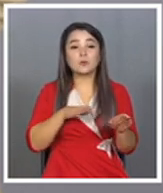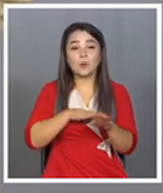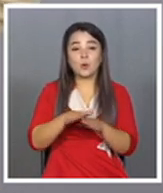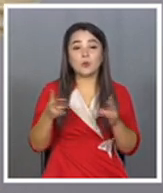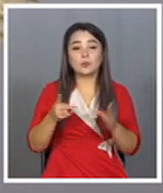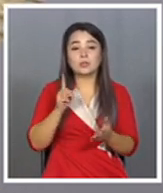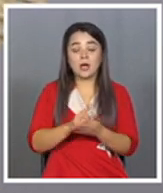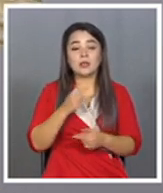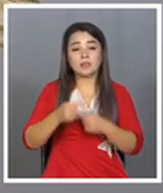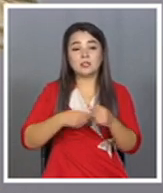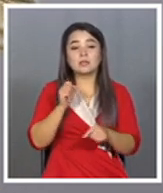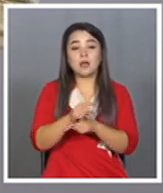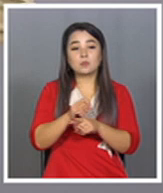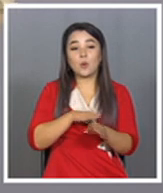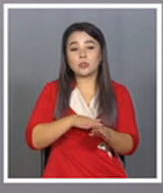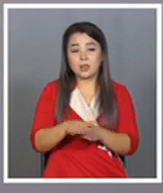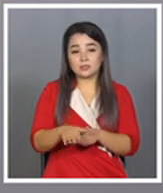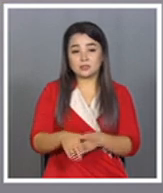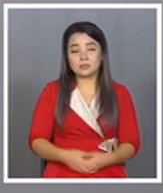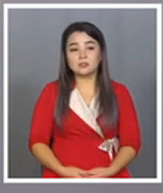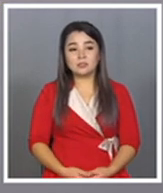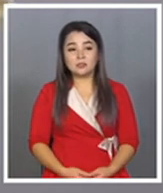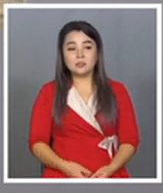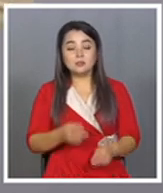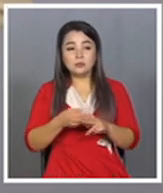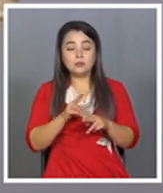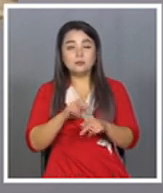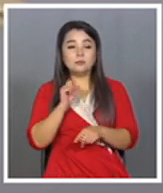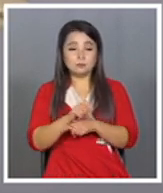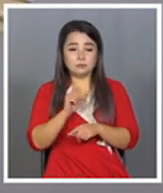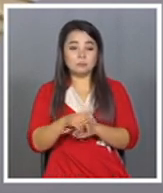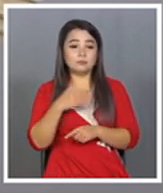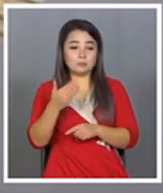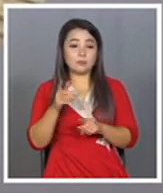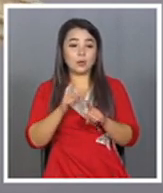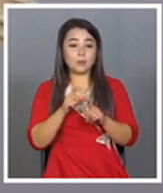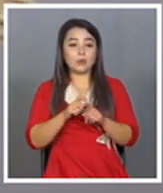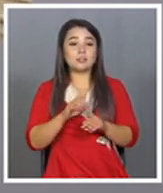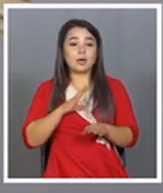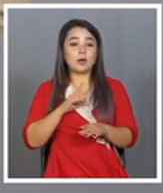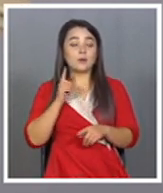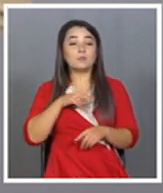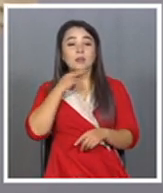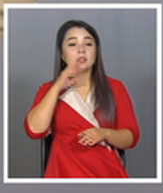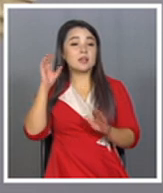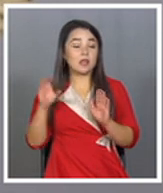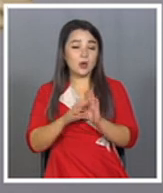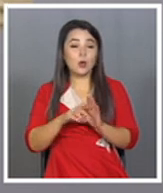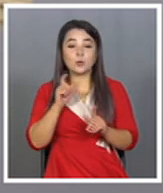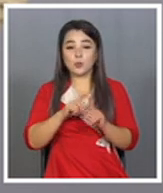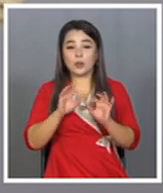үшін келесі тапсырманы орындайық. Бұл тапсырмада сіз мәтінді мұқият тыңдап, сөйлеудің